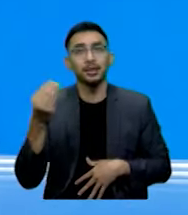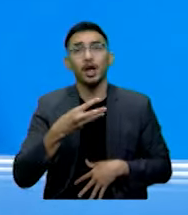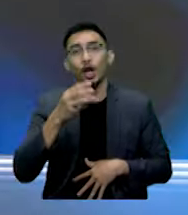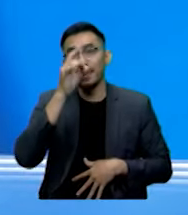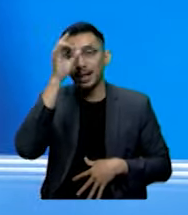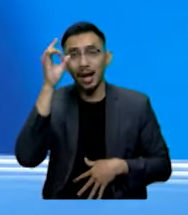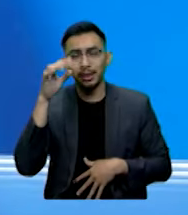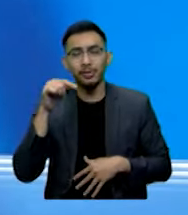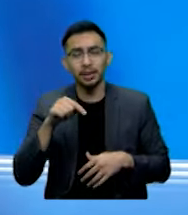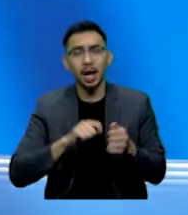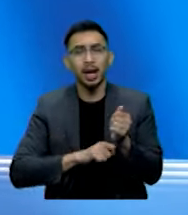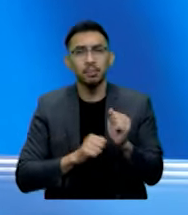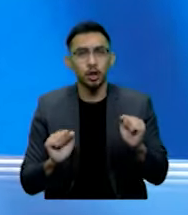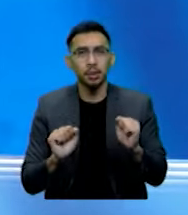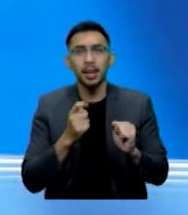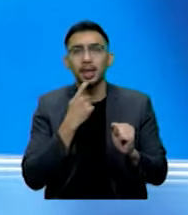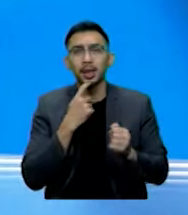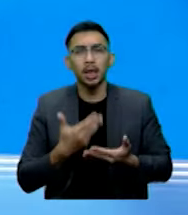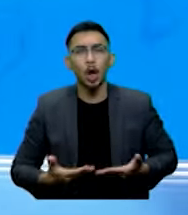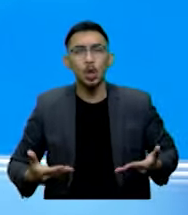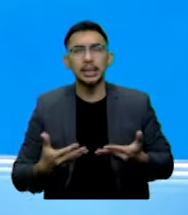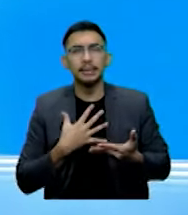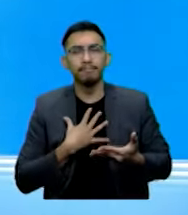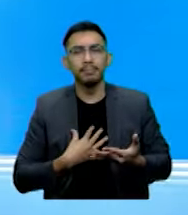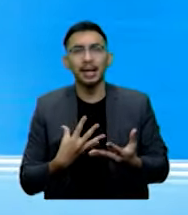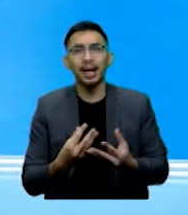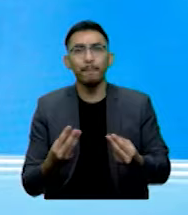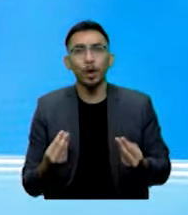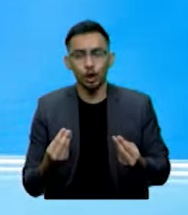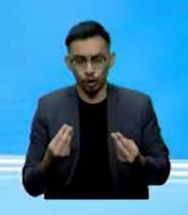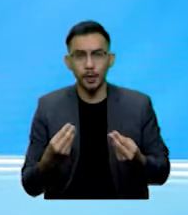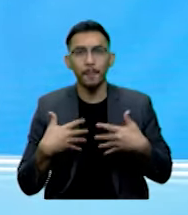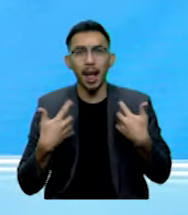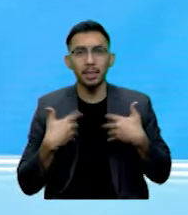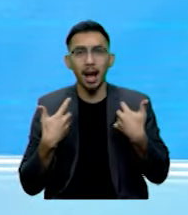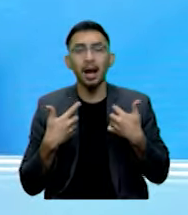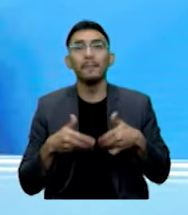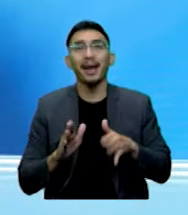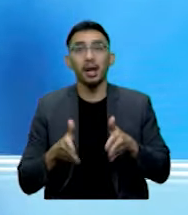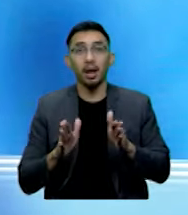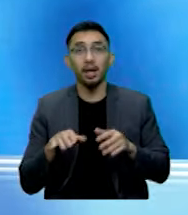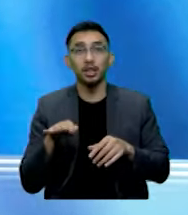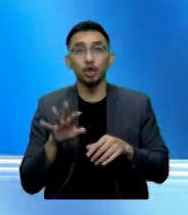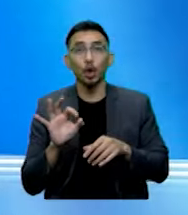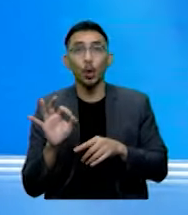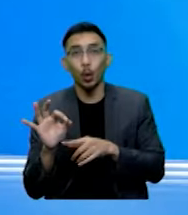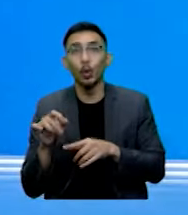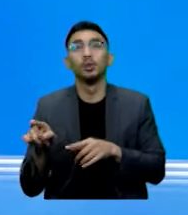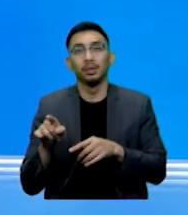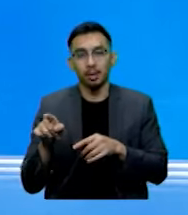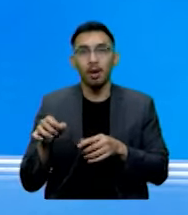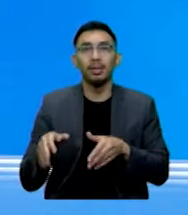Pemirsa, Kementerian Pariwisata dan Ekonomi Kreatif merespon cepat terkait kondisi memprihatinkan kebun binatang Medan Zoo di Kota Medan, Sumatera